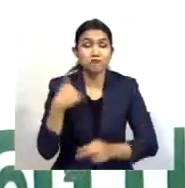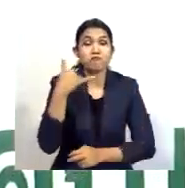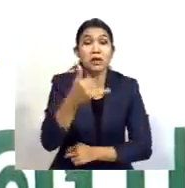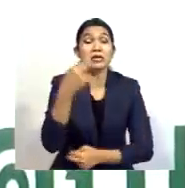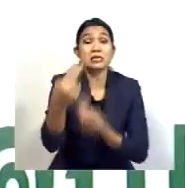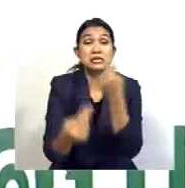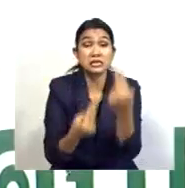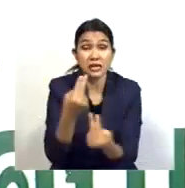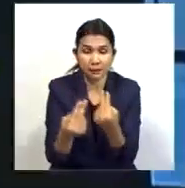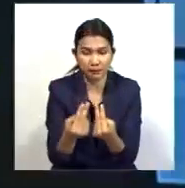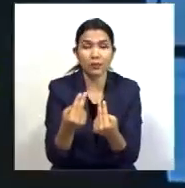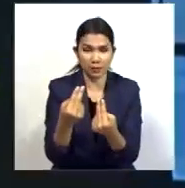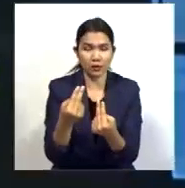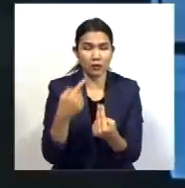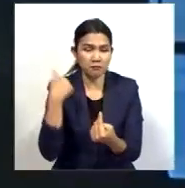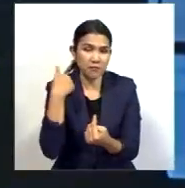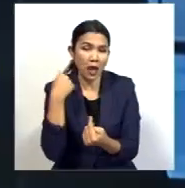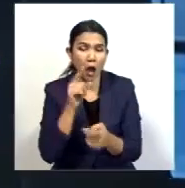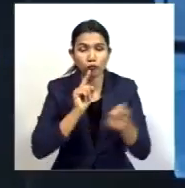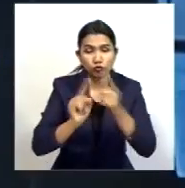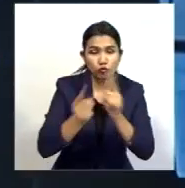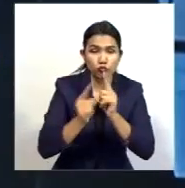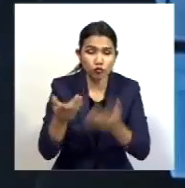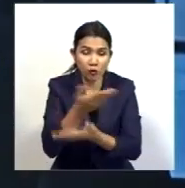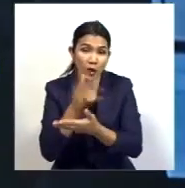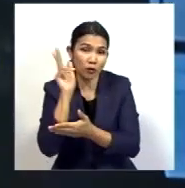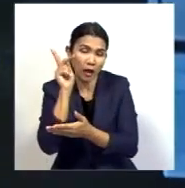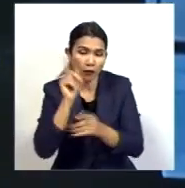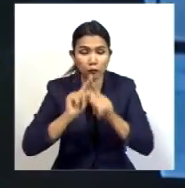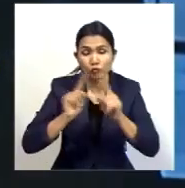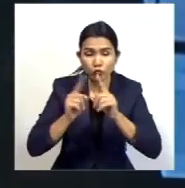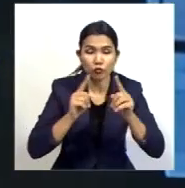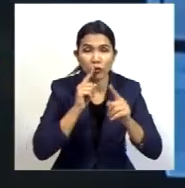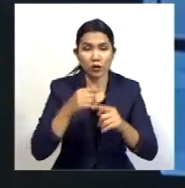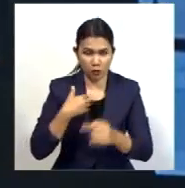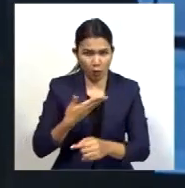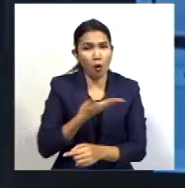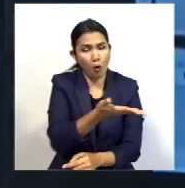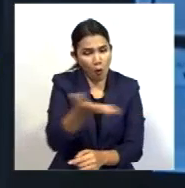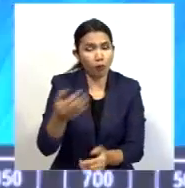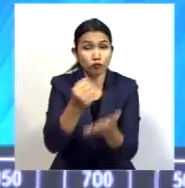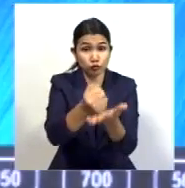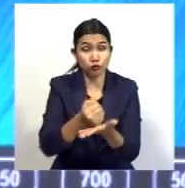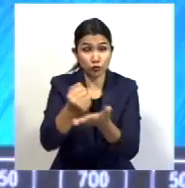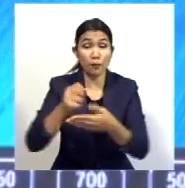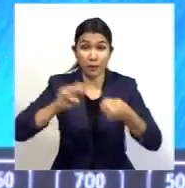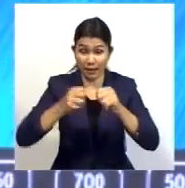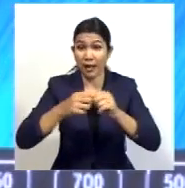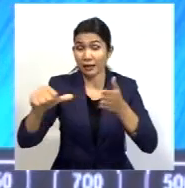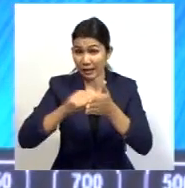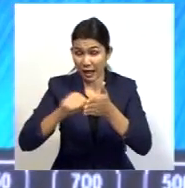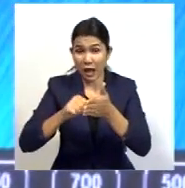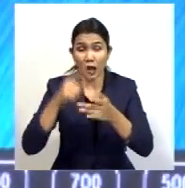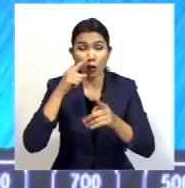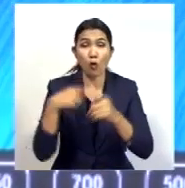มเนี่ยนะคะนายกรัฐมนตรีก็ได้พูดกับคณะทำงานและผู้สื่อข่าวว่าอยากขอให้ทุกคนร่วมกันแก้ปัญหาและช่วยกันลดการ